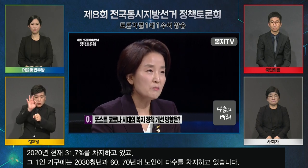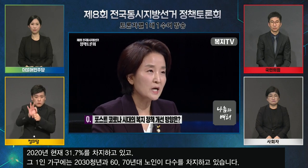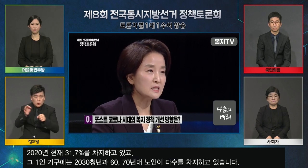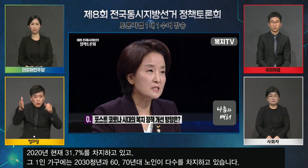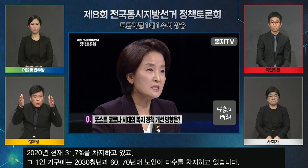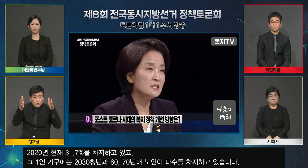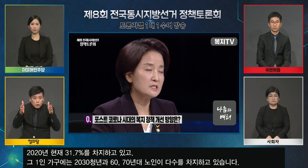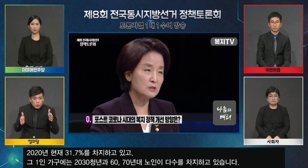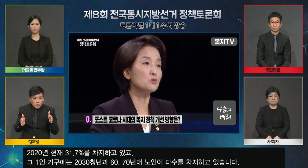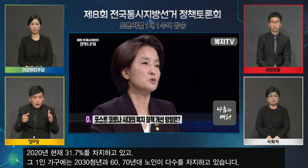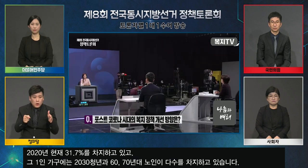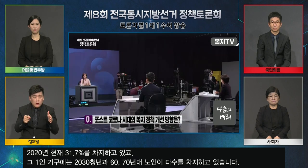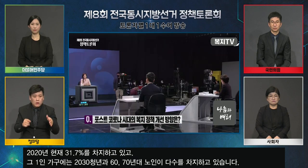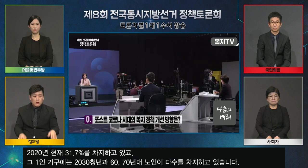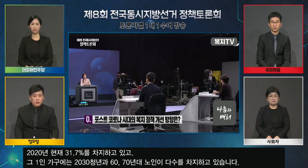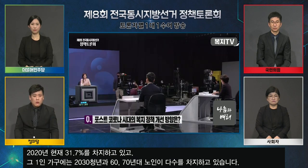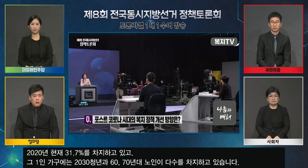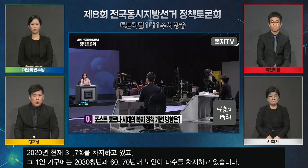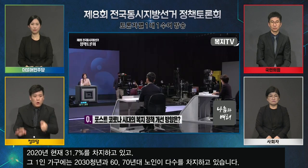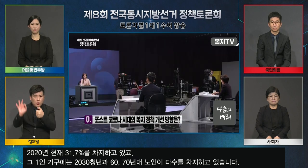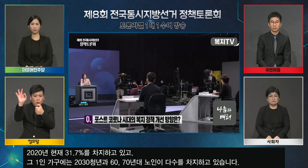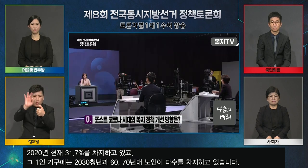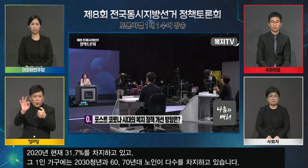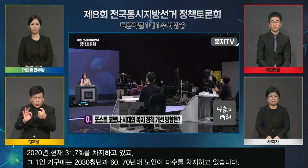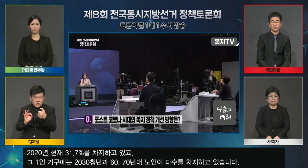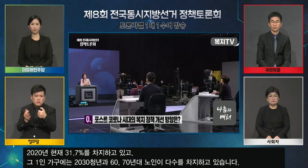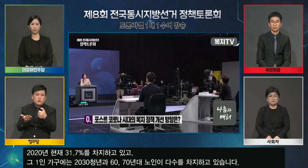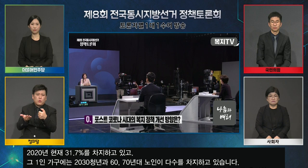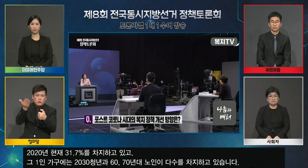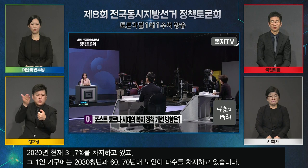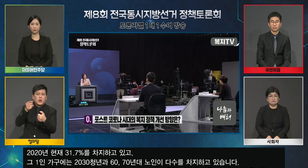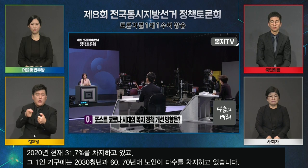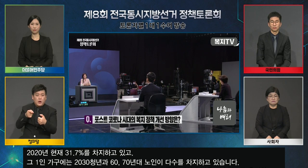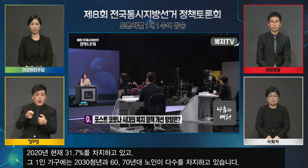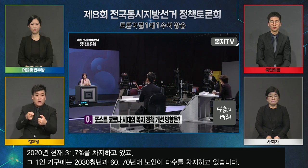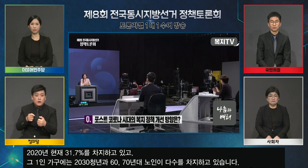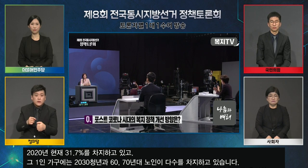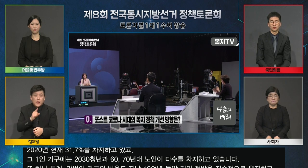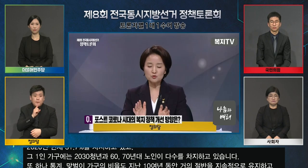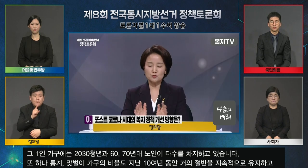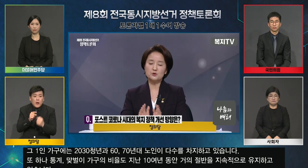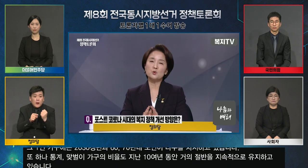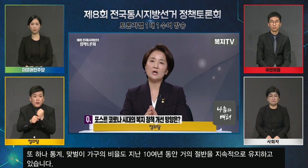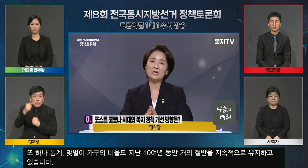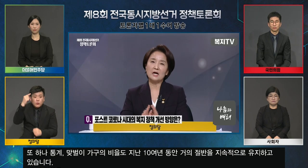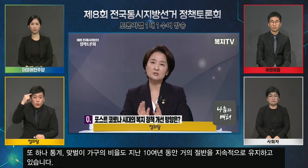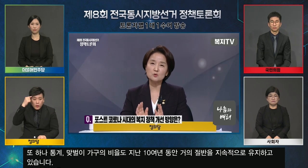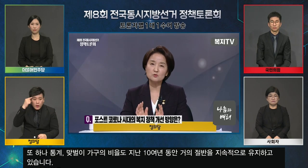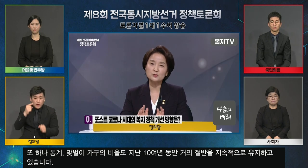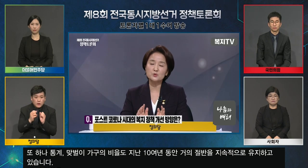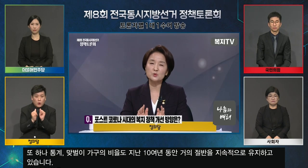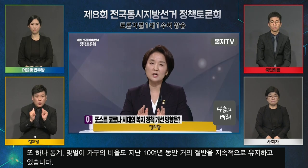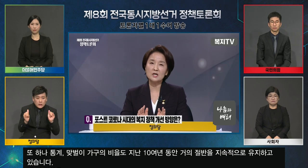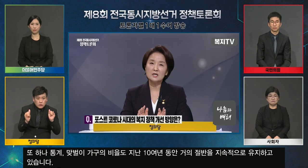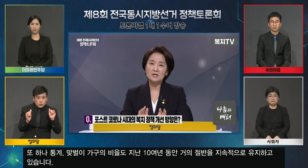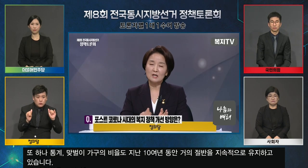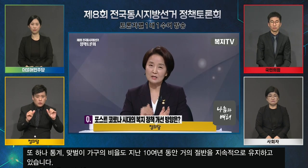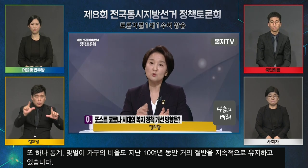절반을 지속적으로 유지하고 있습니다. 왜 이 말씀을 드리냐. 이런 인구 구조와 가족